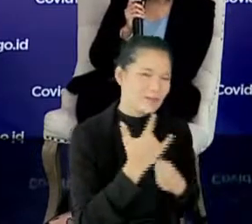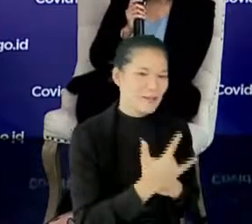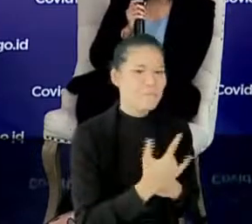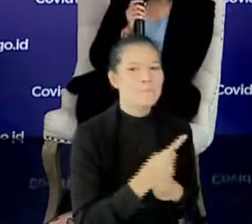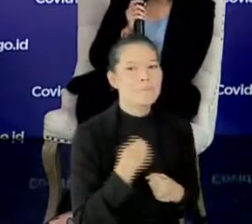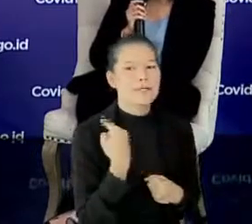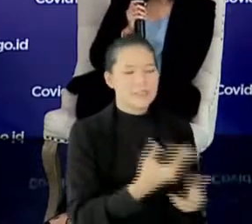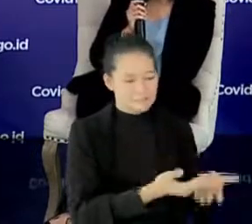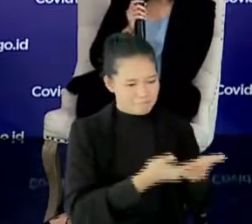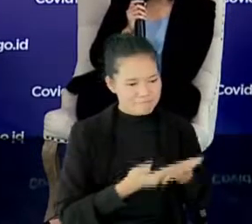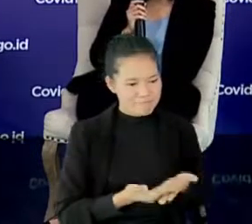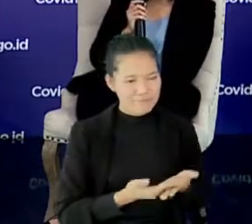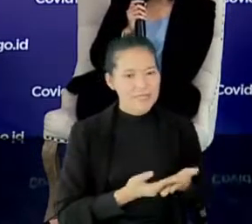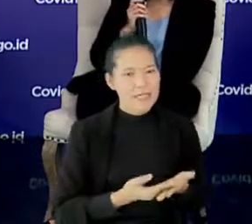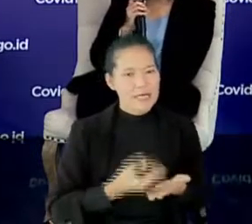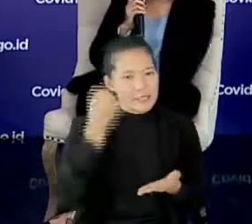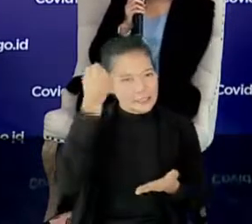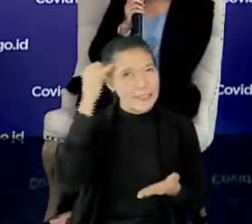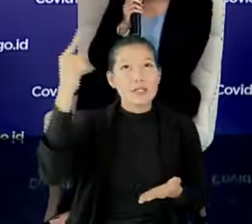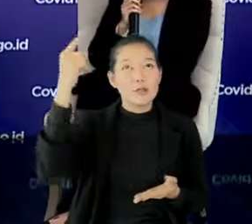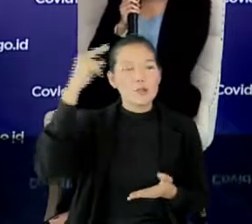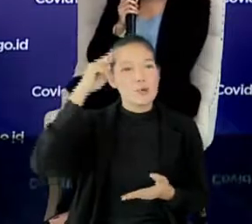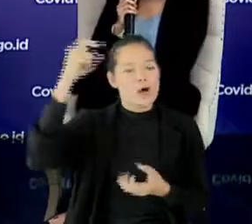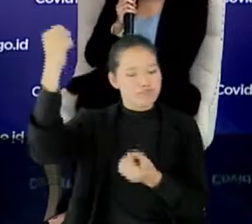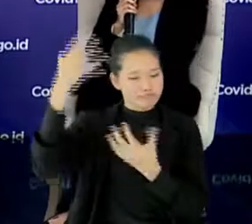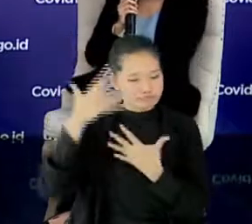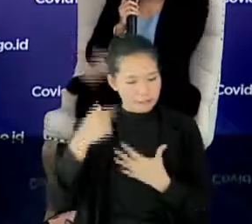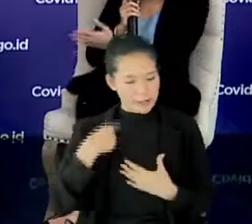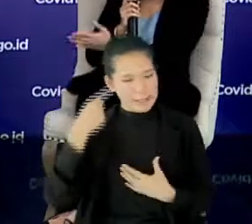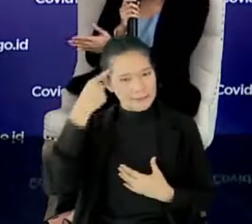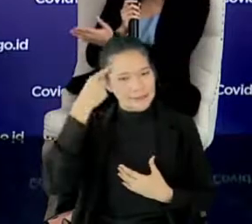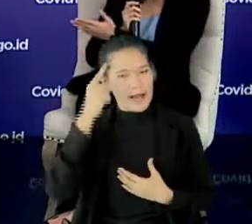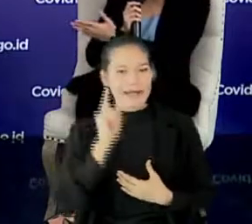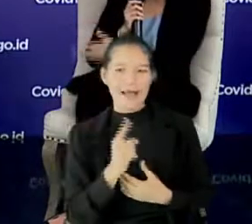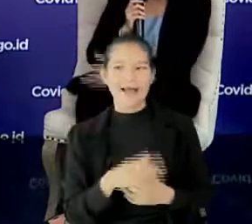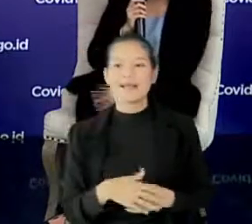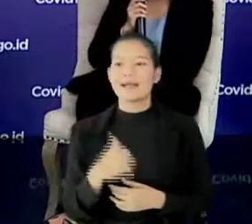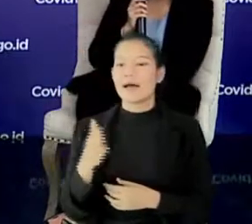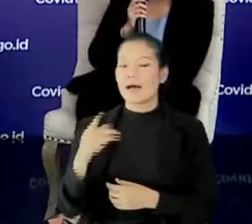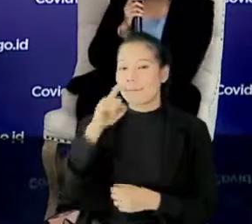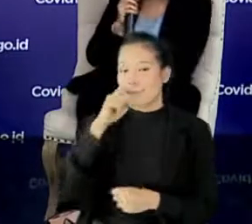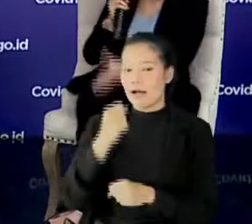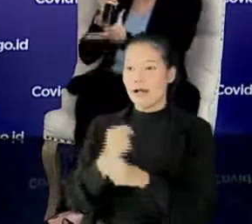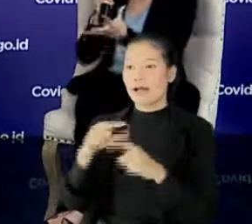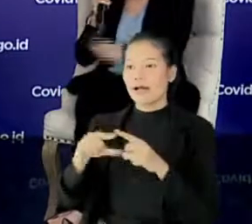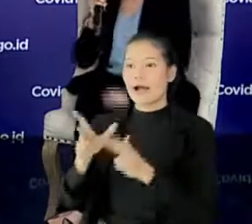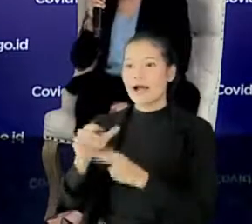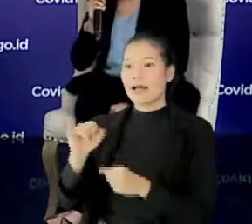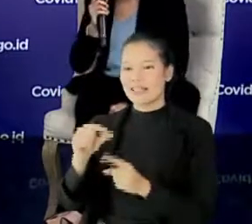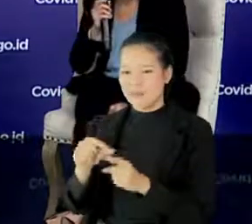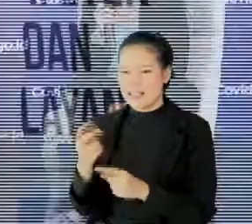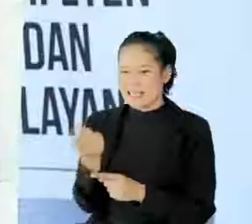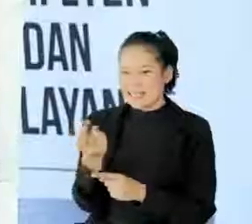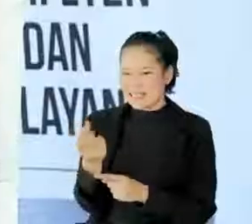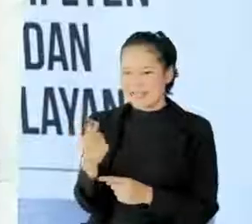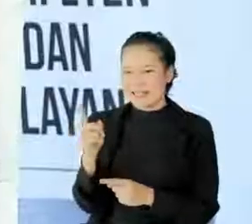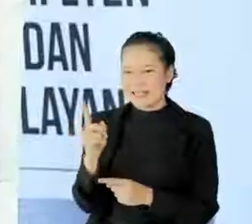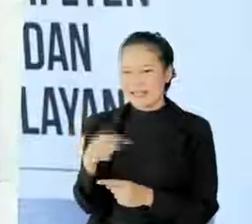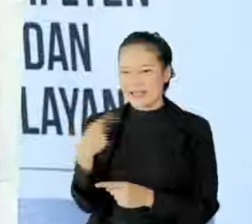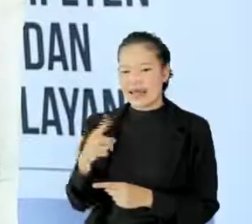kita dikasih akal sama yang maha kuasa ya Pak Jenderal. Ada Pak Ganif di sini. Pak, sebentar lagi kan kita akan